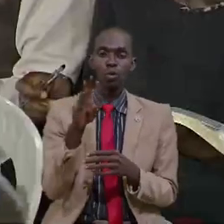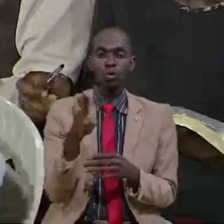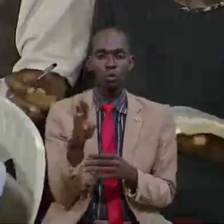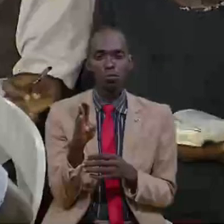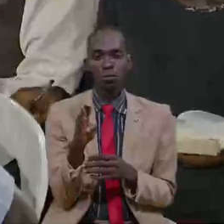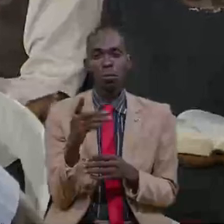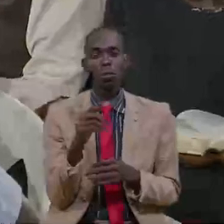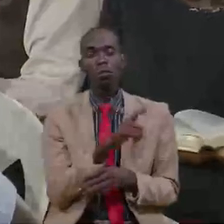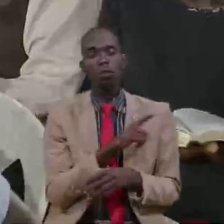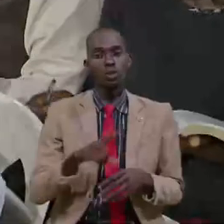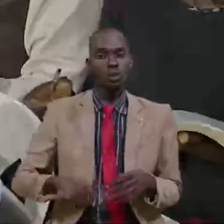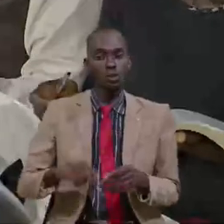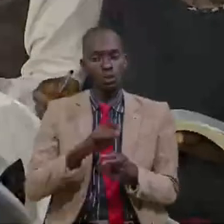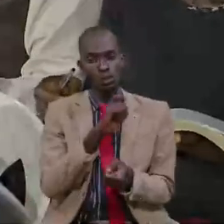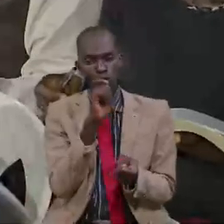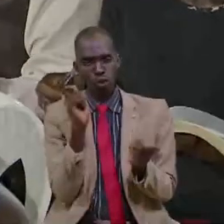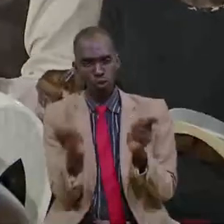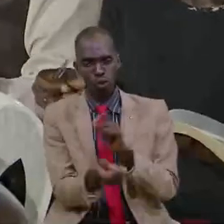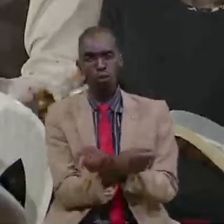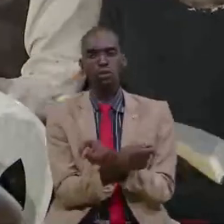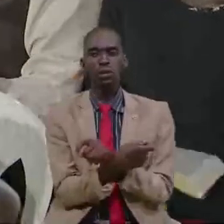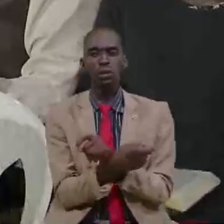état. L'Éternel